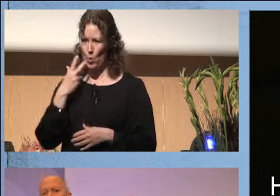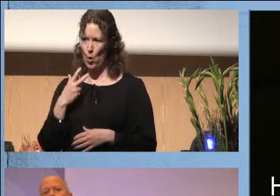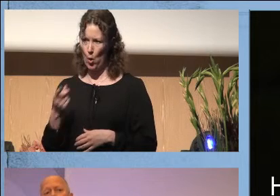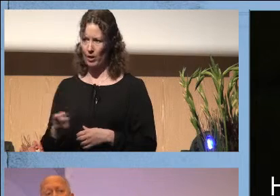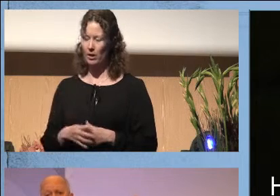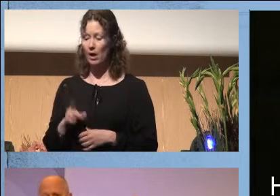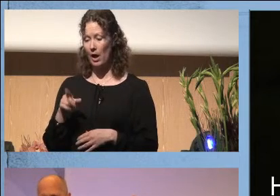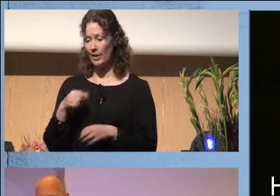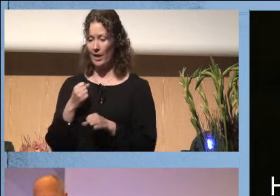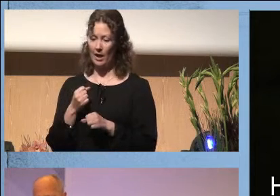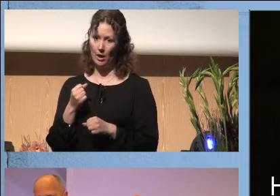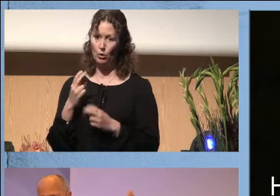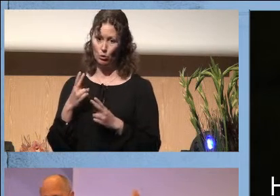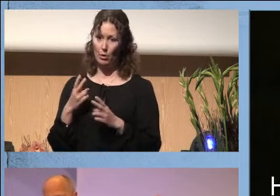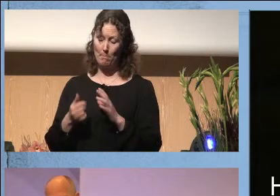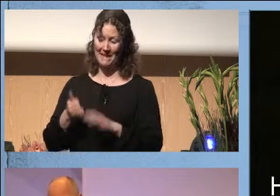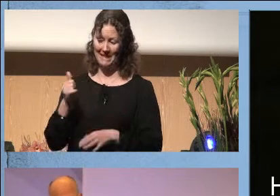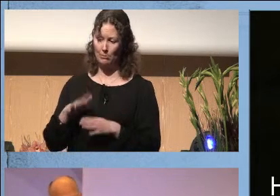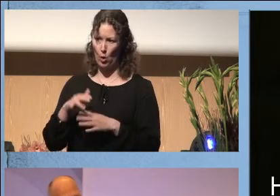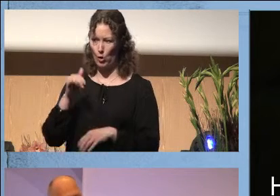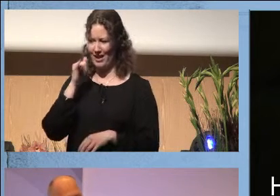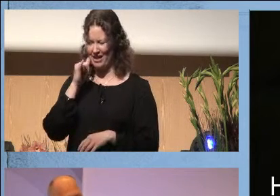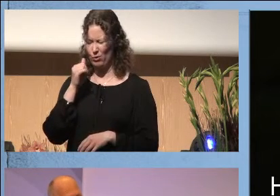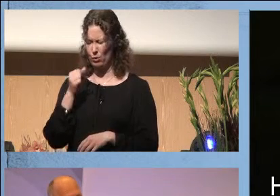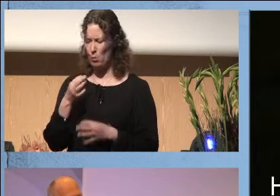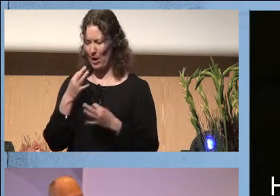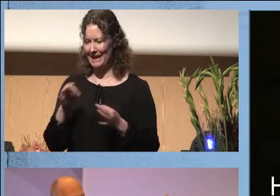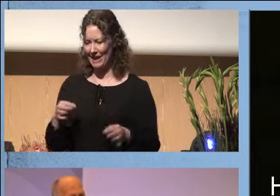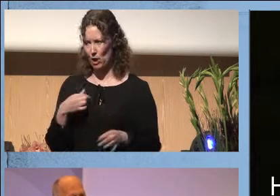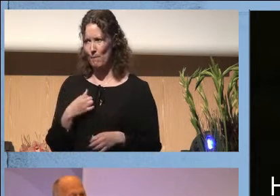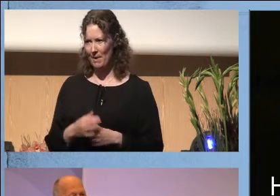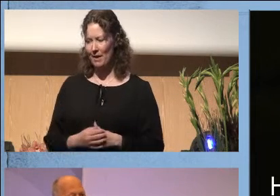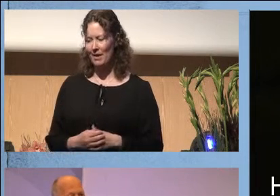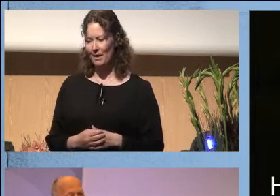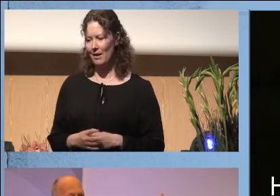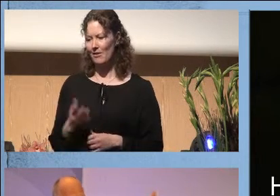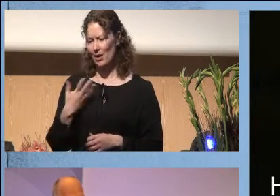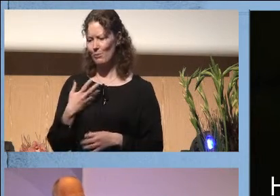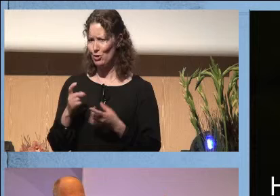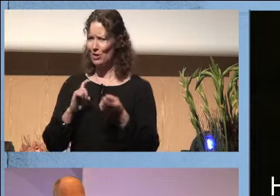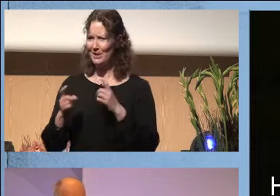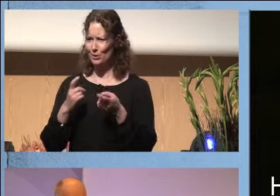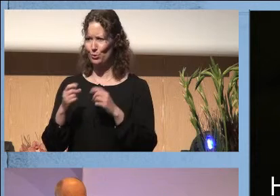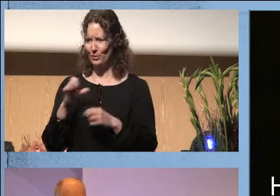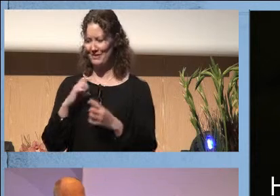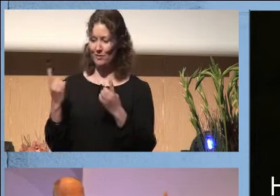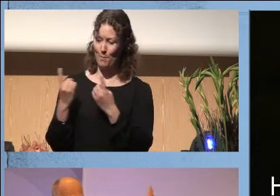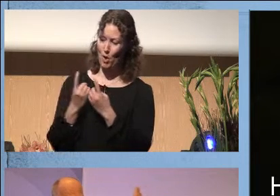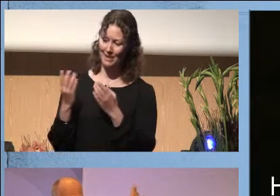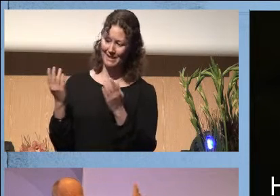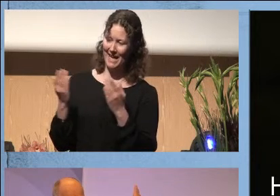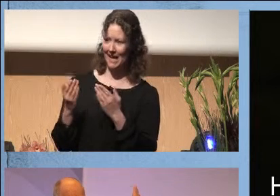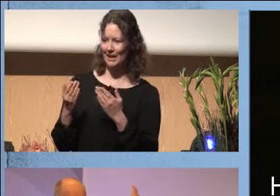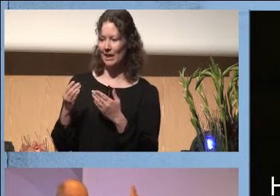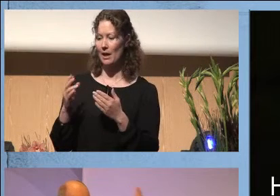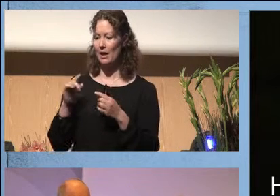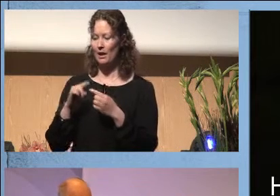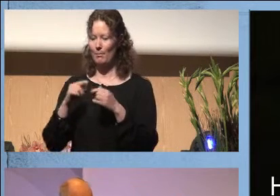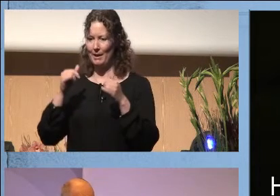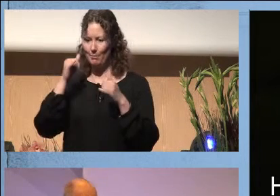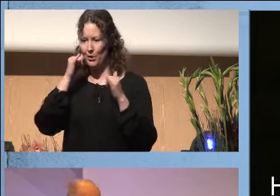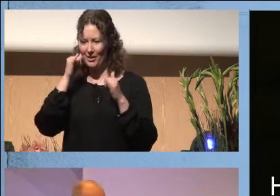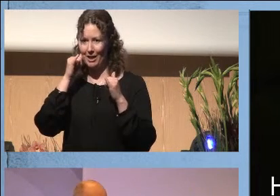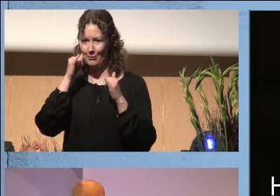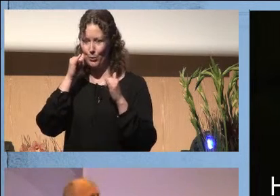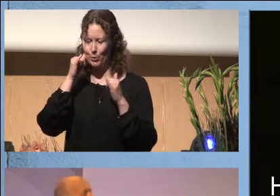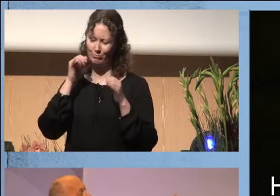Han er forresten best på telefon nå, det må jeg innrømme. Vi har mye diskusjoner hvis vi møtes direkte, men på telefon går det helt